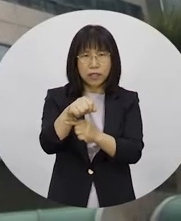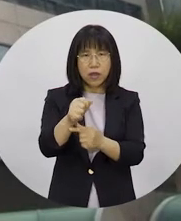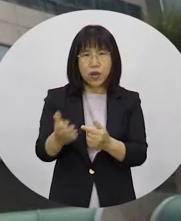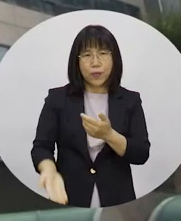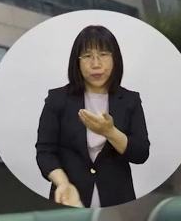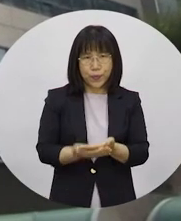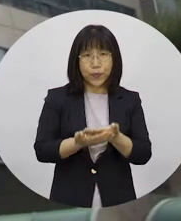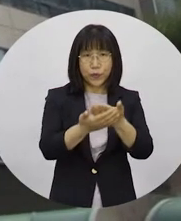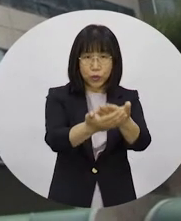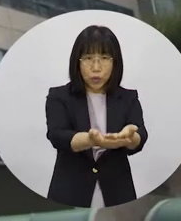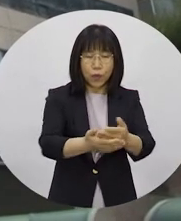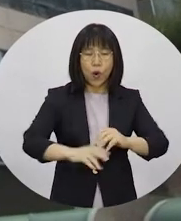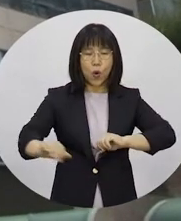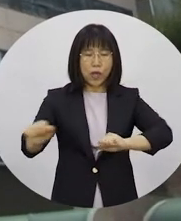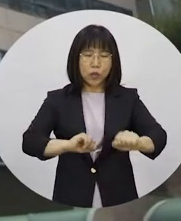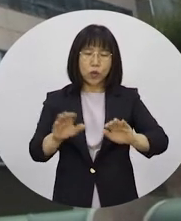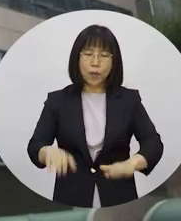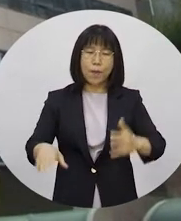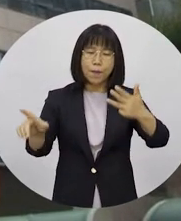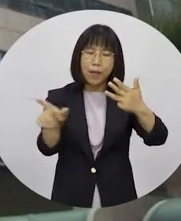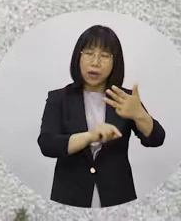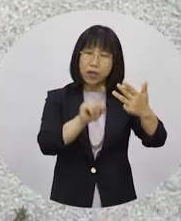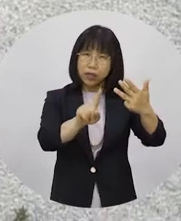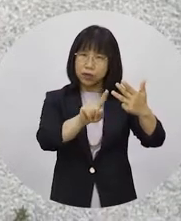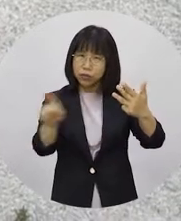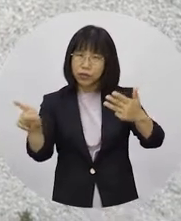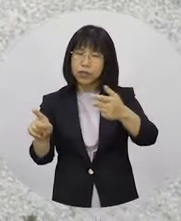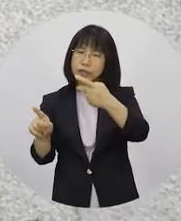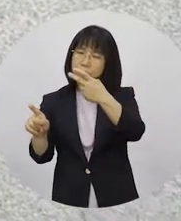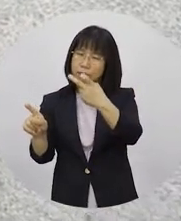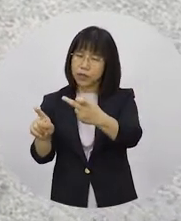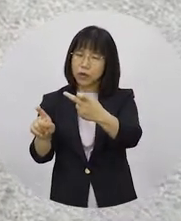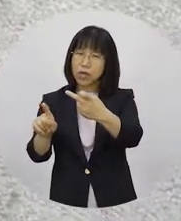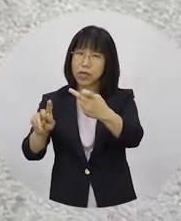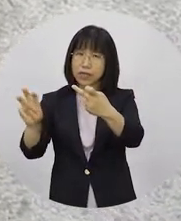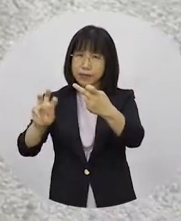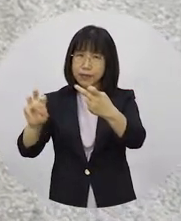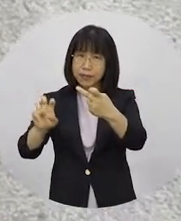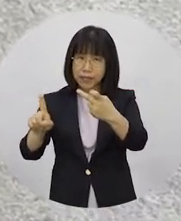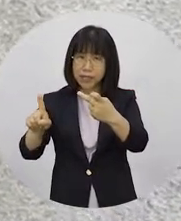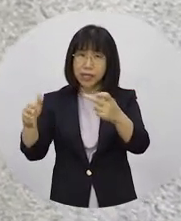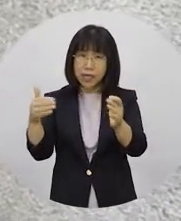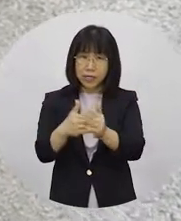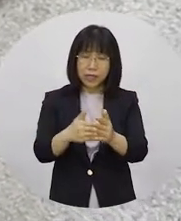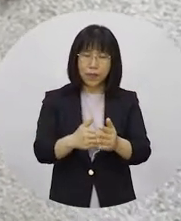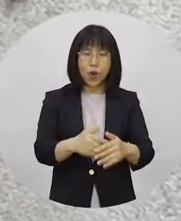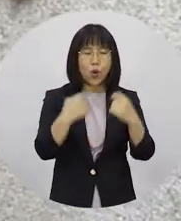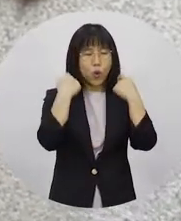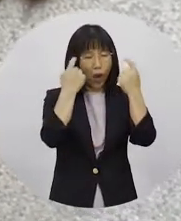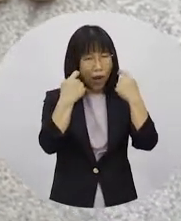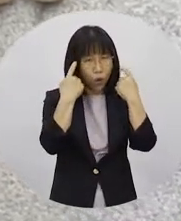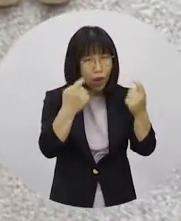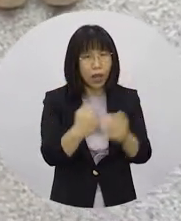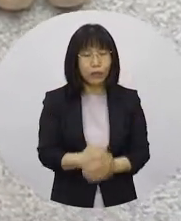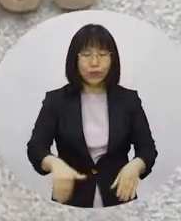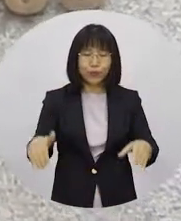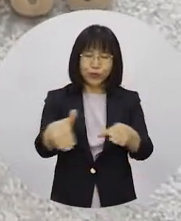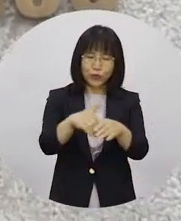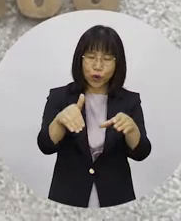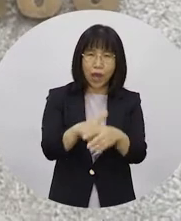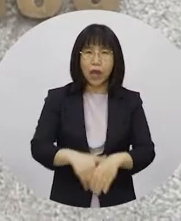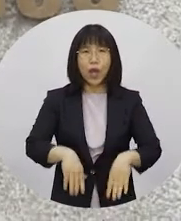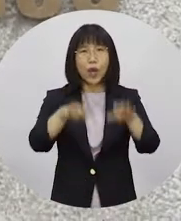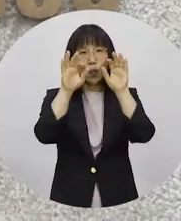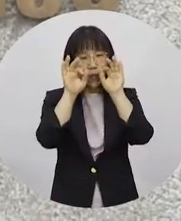됩니다. 활동 기간은 오는 8월 1일부터 12월 31일까지며 관광, 문화, 볼거리와 놀거리